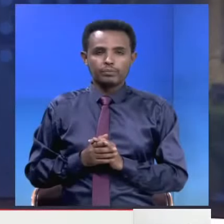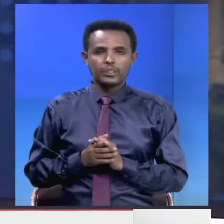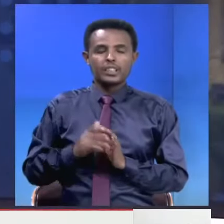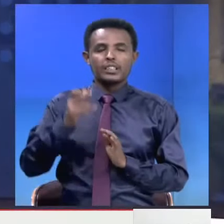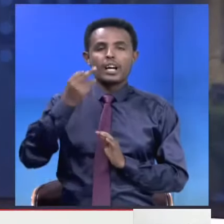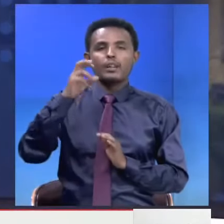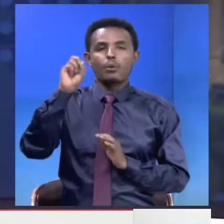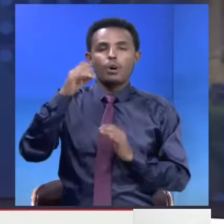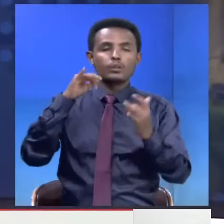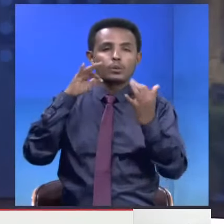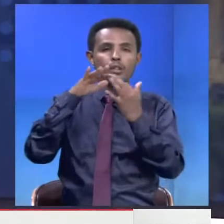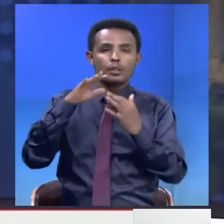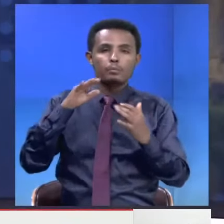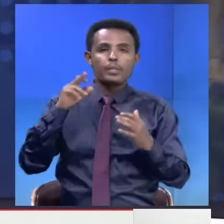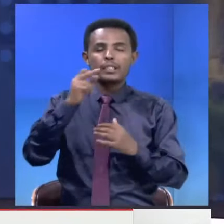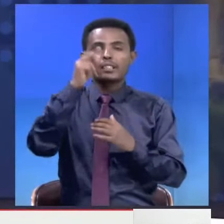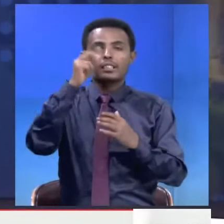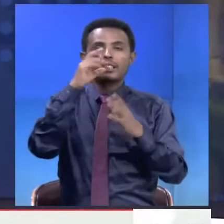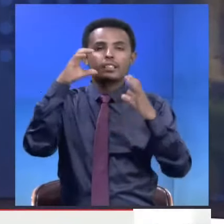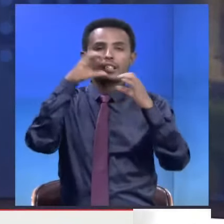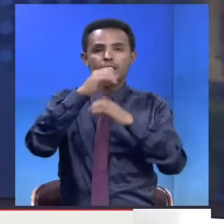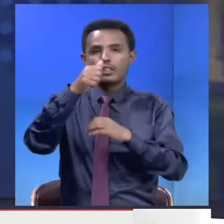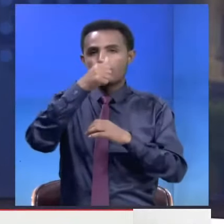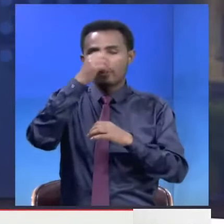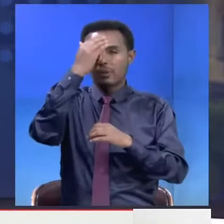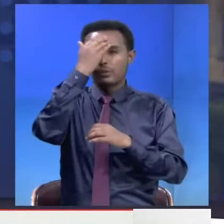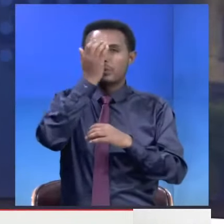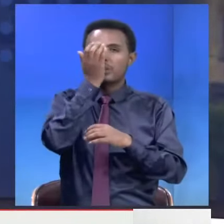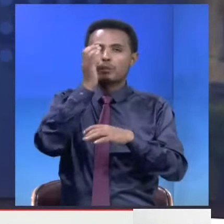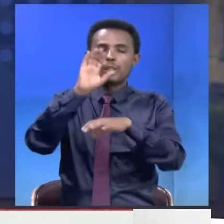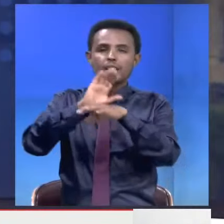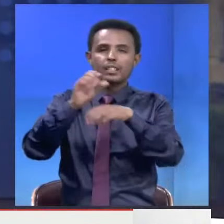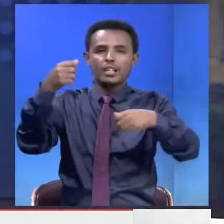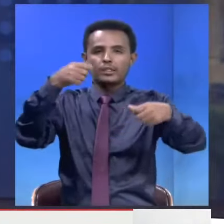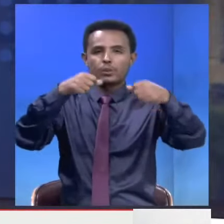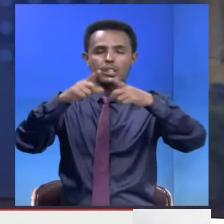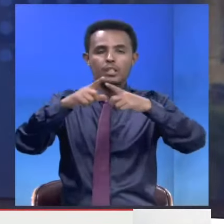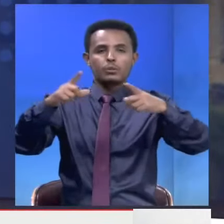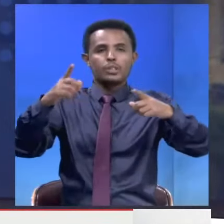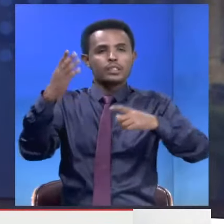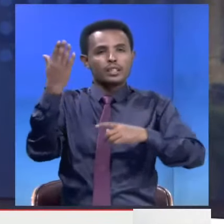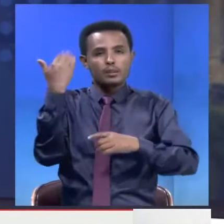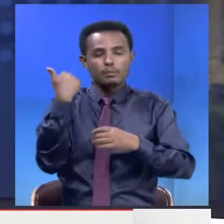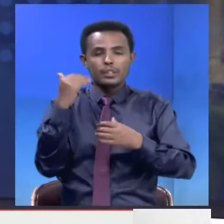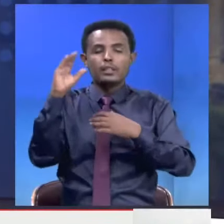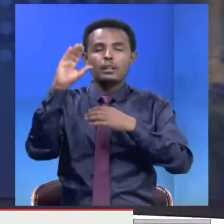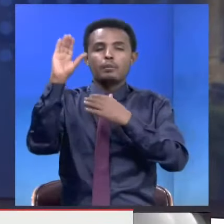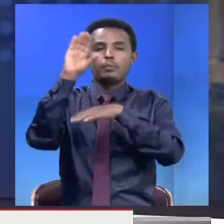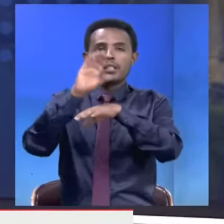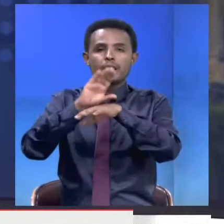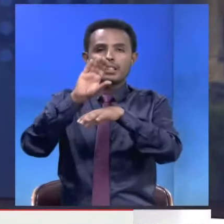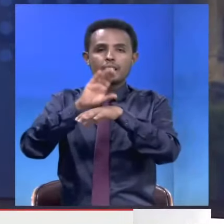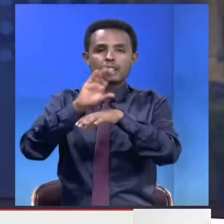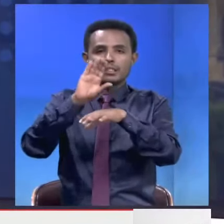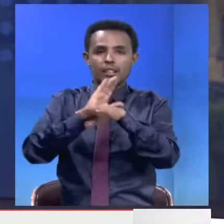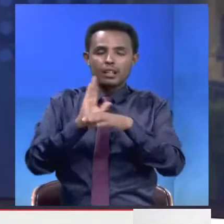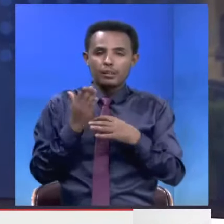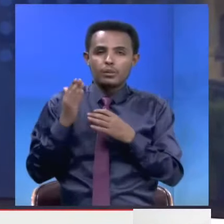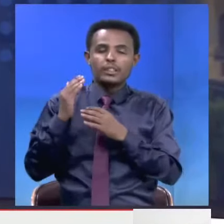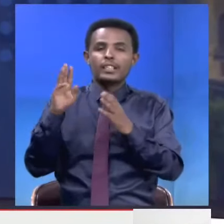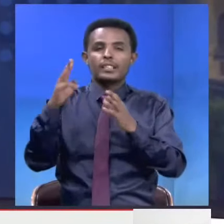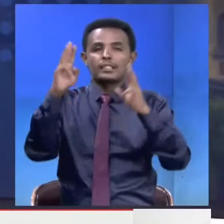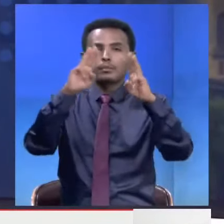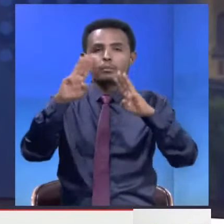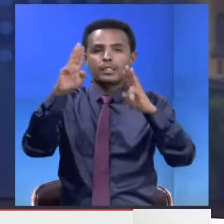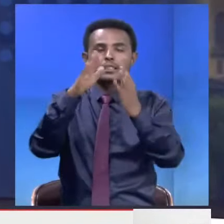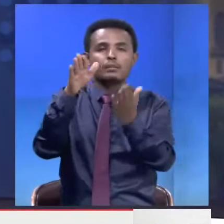የአድዋ ጦርነት በድል እንዲጠናቀቅ የኢትዮጵያ ኦርቶዶክስ ተዋሕዶ ቤተ ክርስቲያን አስተዋጽኦ ጉልህ እንደነበር የቤተ ክርስቲያኗ የሰንበት ትምህርት ቤቶች ማደራጃ